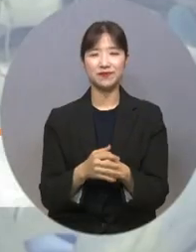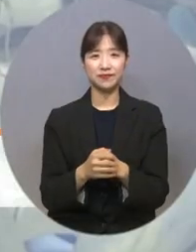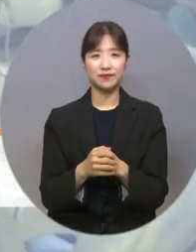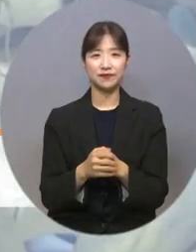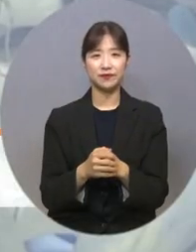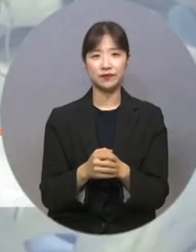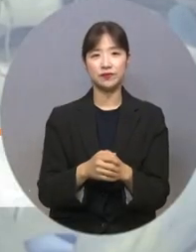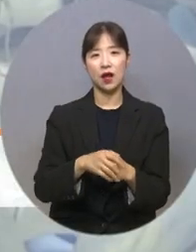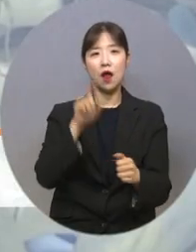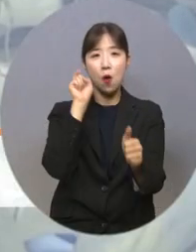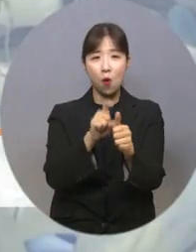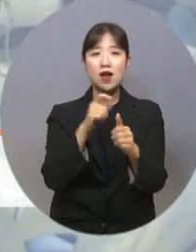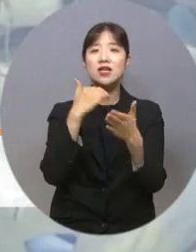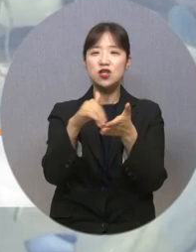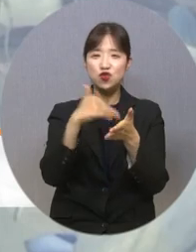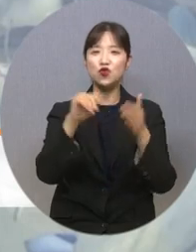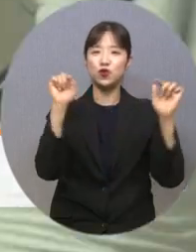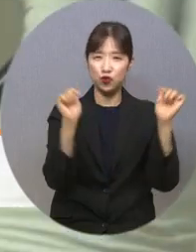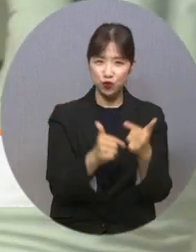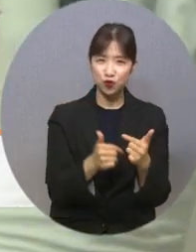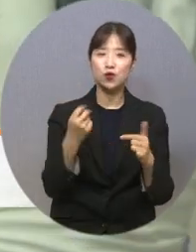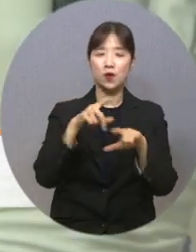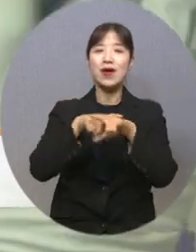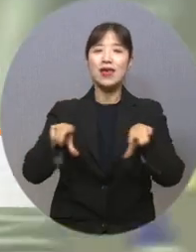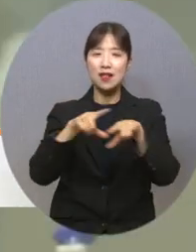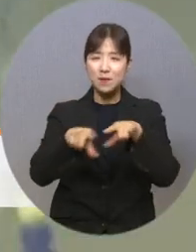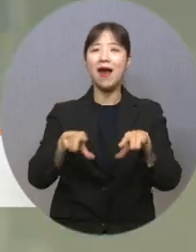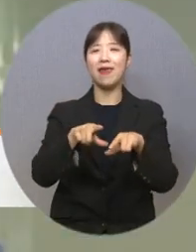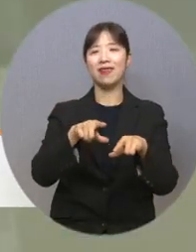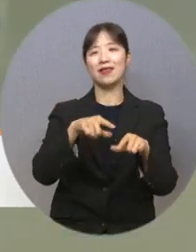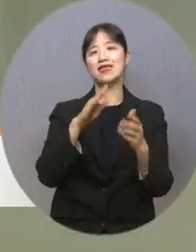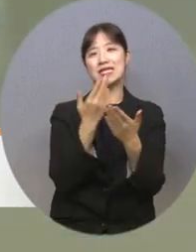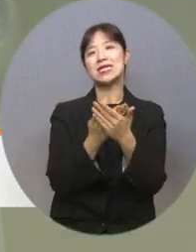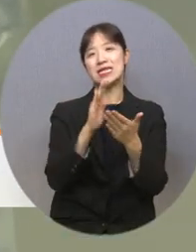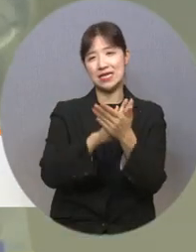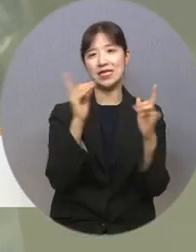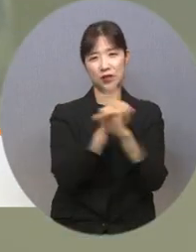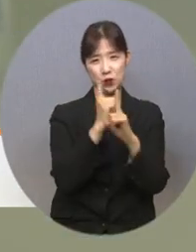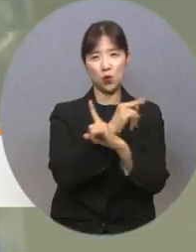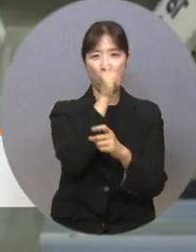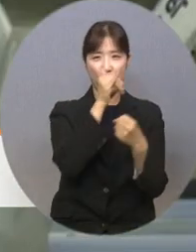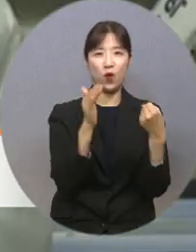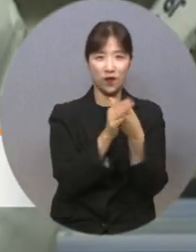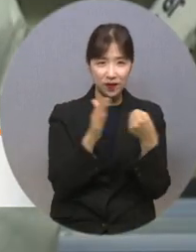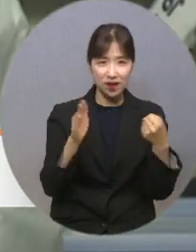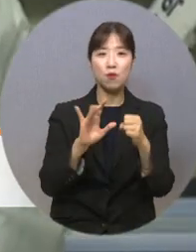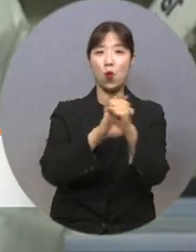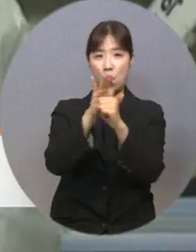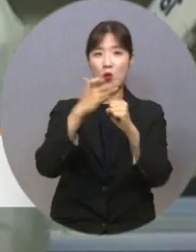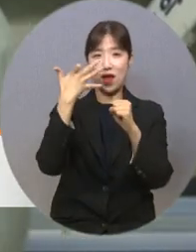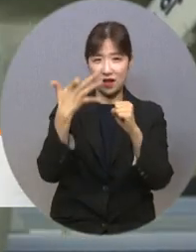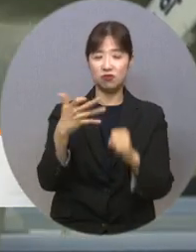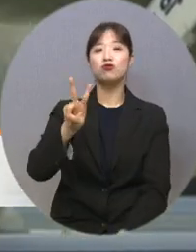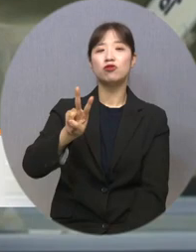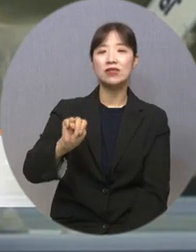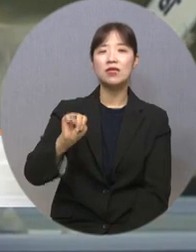방역당국은 확진자 수 감소 추세와 일반 의료체계로의 전환을 고려해 지난달부터 코로나19 병상